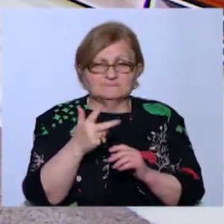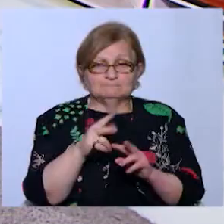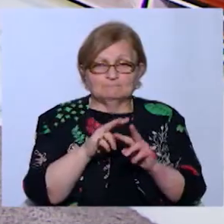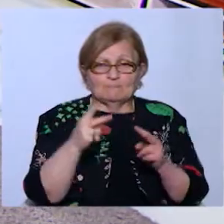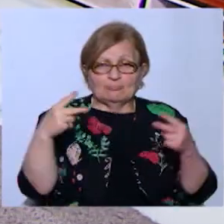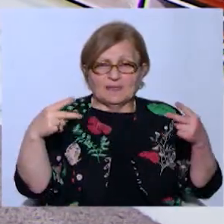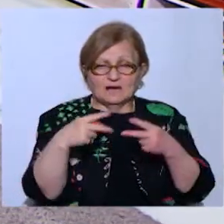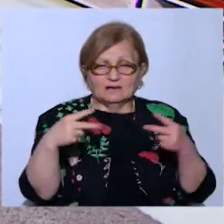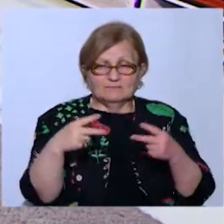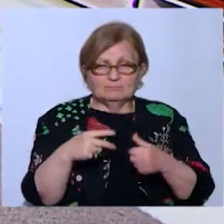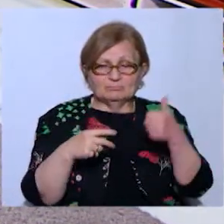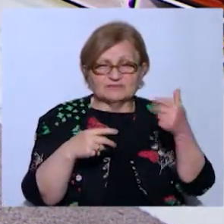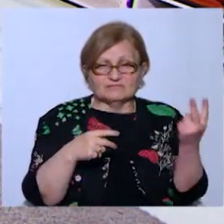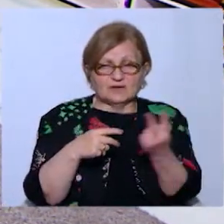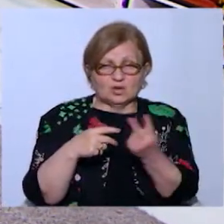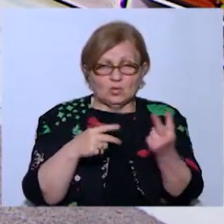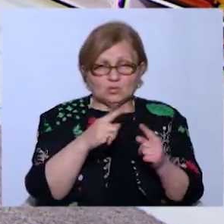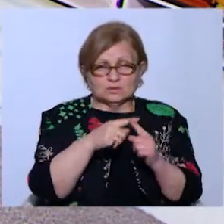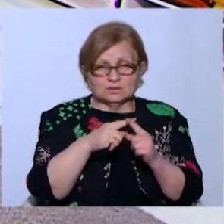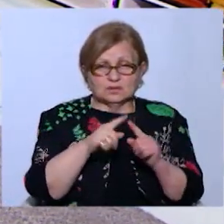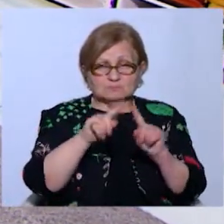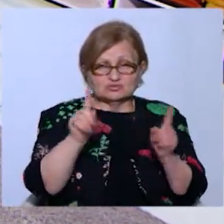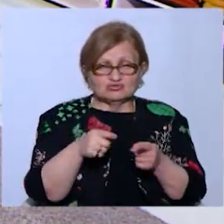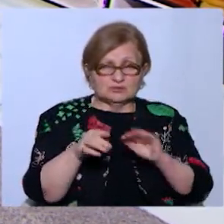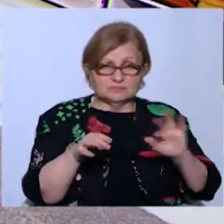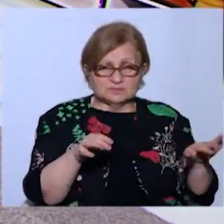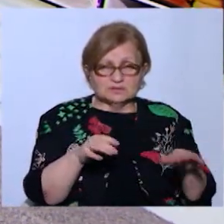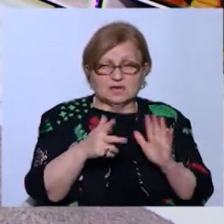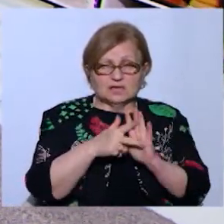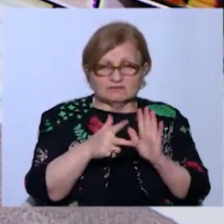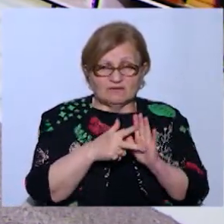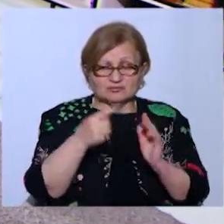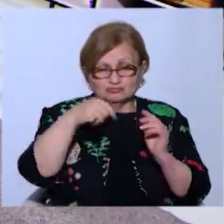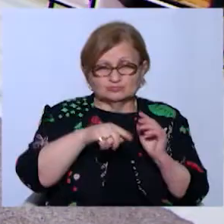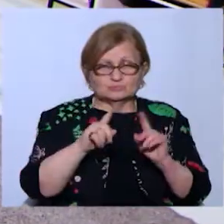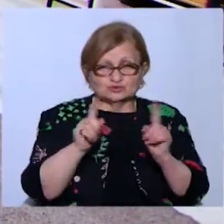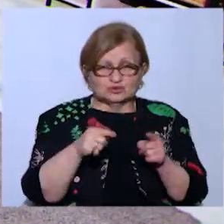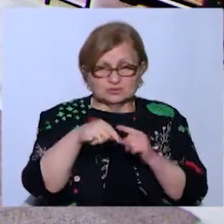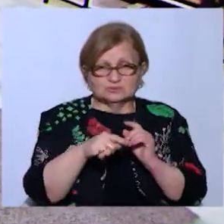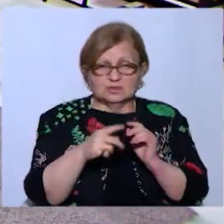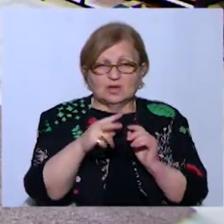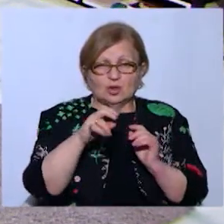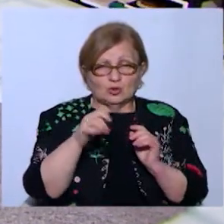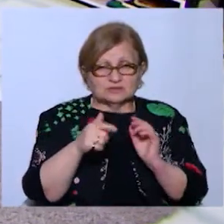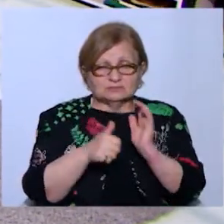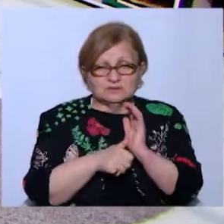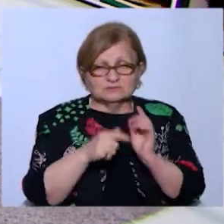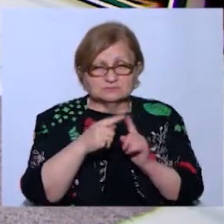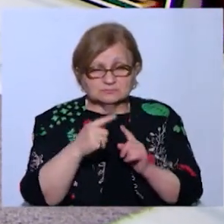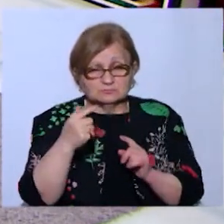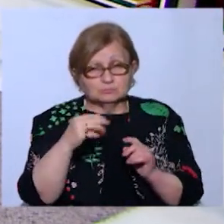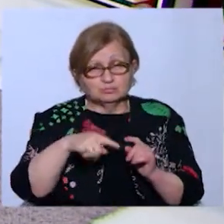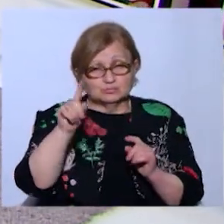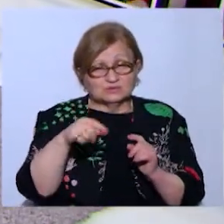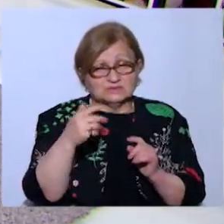ორ შესაკრებად. პირველი ორი შესაკრებიდან რომ გავიტანოთ ჩხილებს გარეთ 8, ჩხილებში მიიღება ლოგარითმი 6-ის ფუძით 2-დან პლუს ლოგარითმი 6-ის